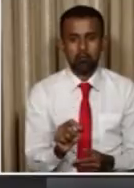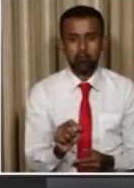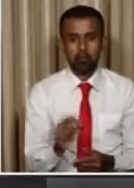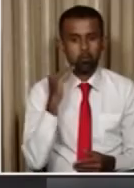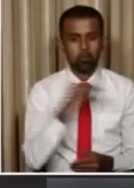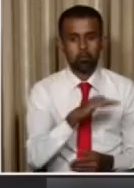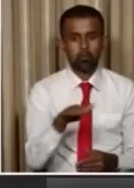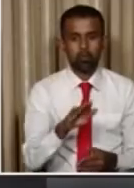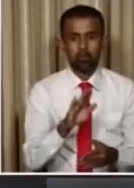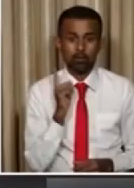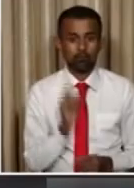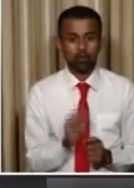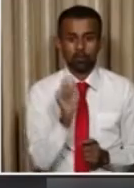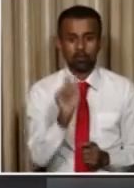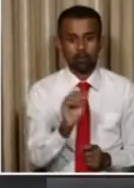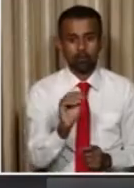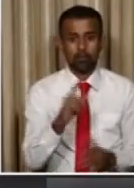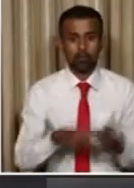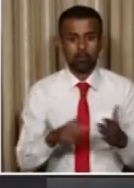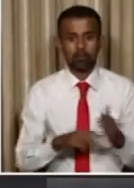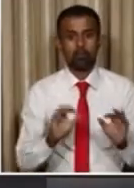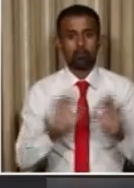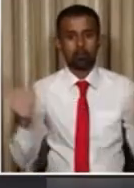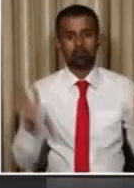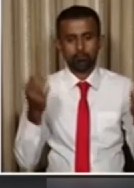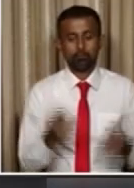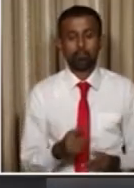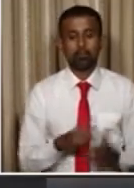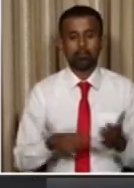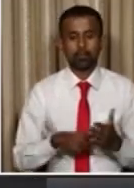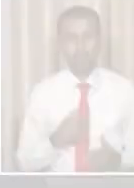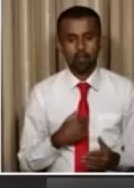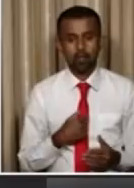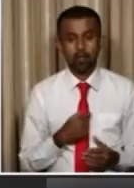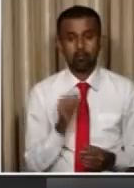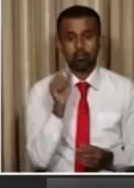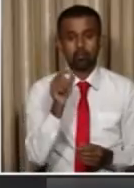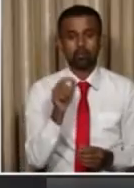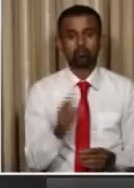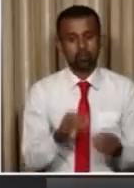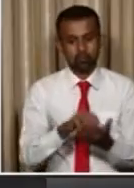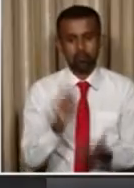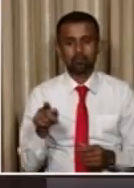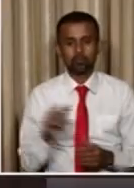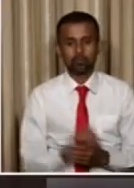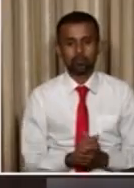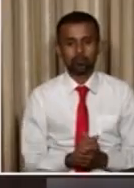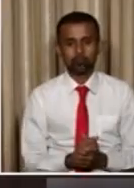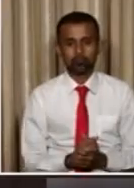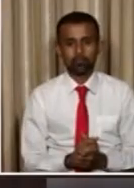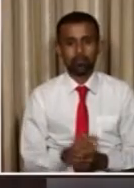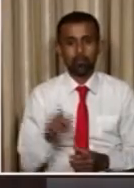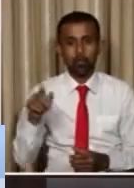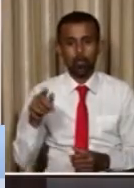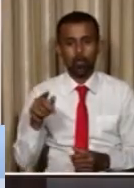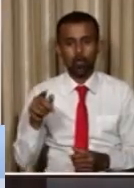ජනතාව අතින් නිෂ්ප්‍රභ වෙන නිසා. ඡන්දය ප්‍රකාශ කරන්න කියන්න ඡන්දයක අපි දාන ජොකියා දුරවමයි ඒ ජොකියා දිරනවමයි. කවුද ඔබතුමාලා